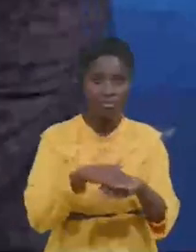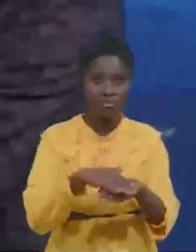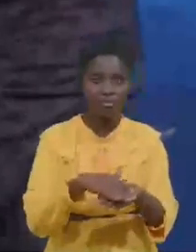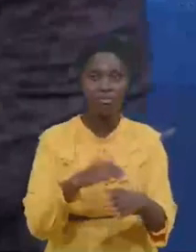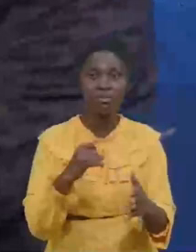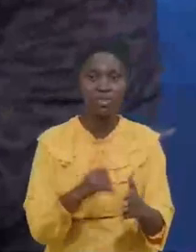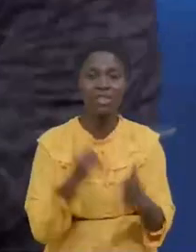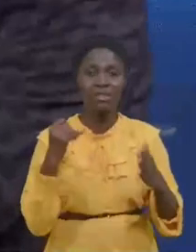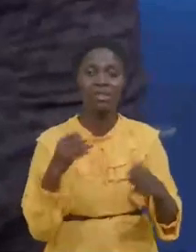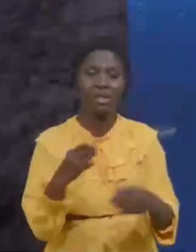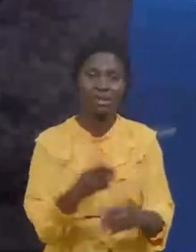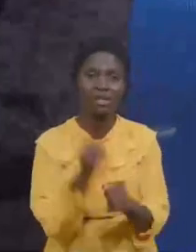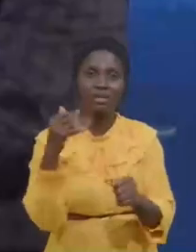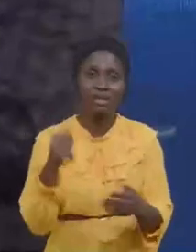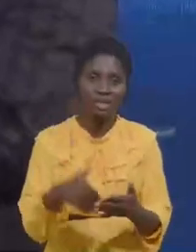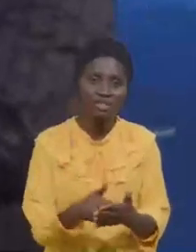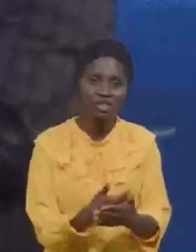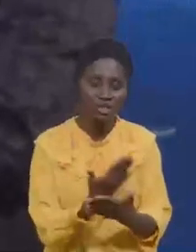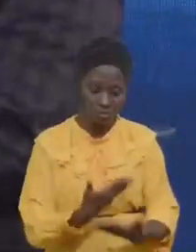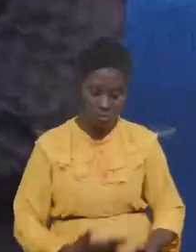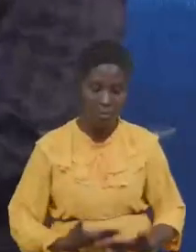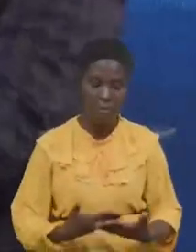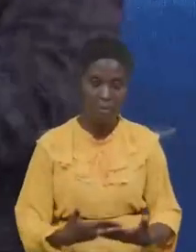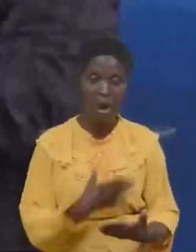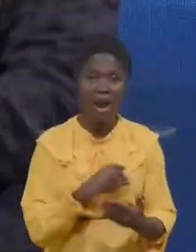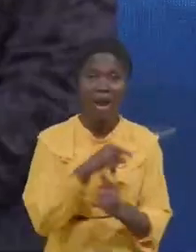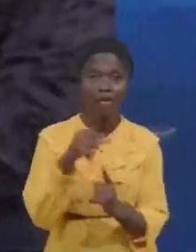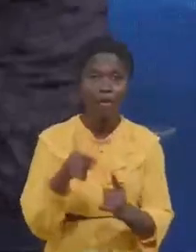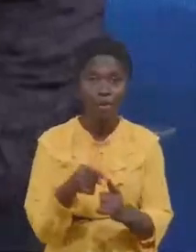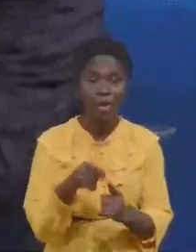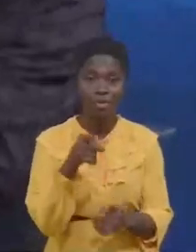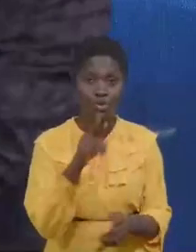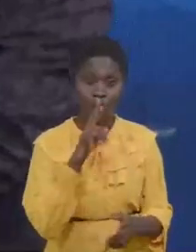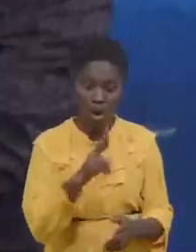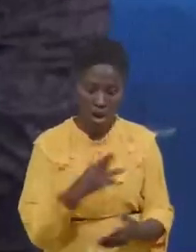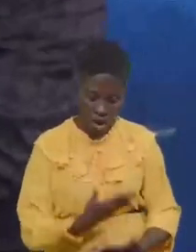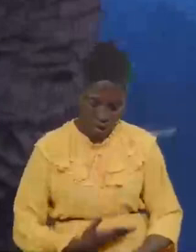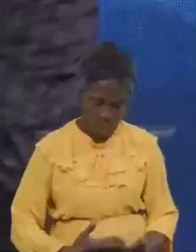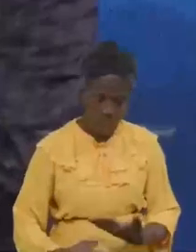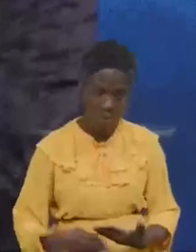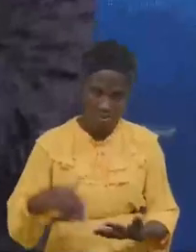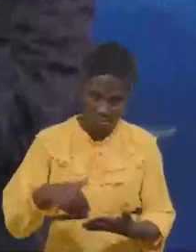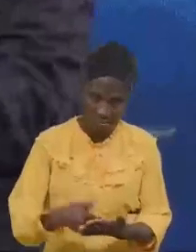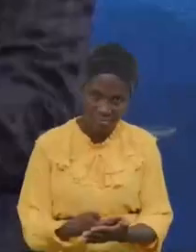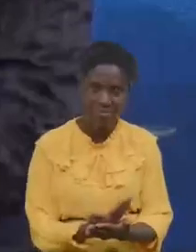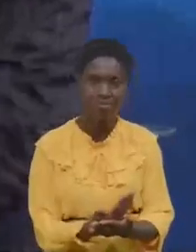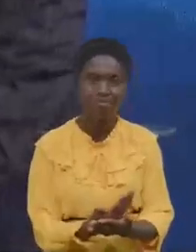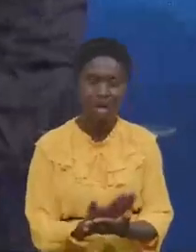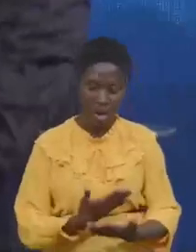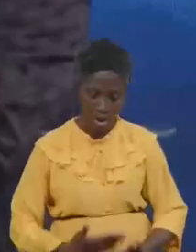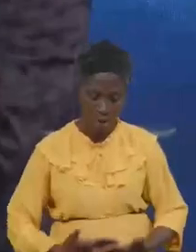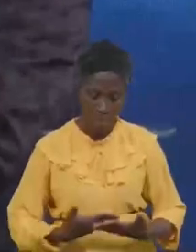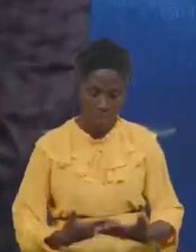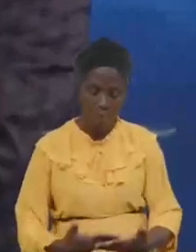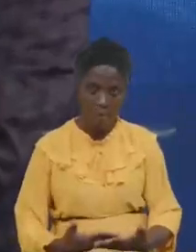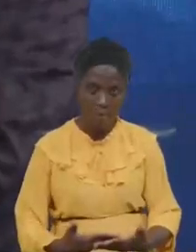Alors, prends la nouvelle naissance et lorsque tu es né de nouveau, tu es